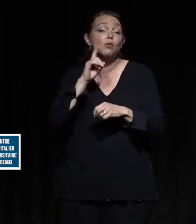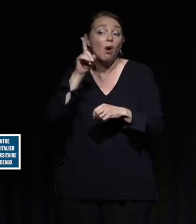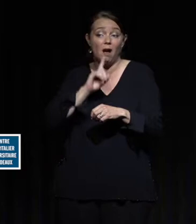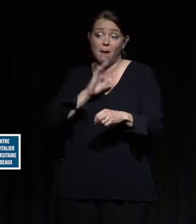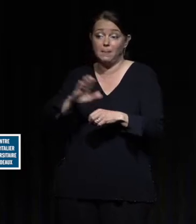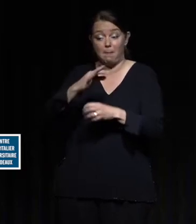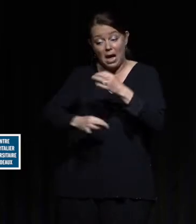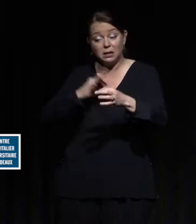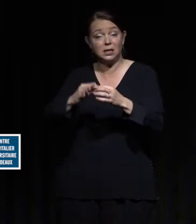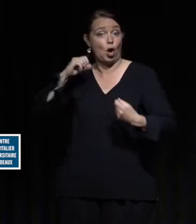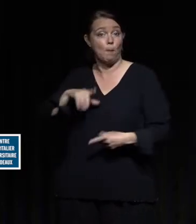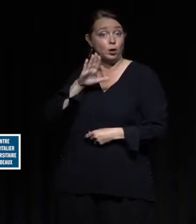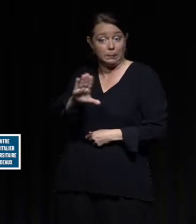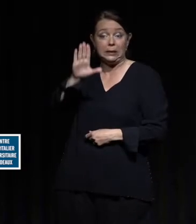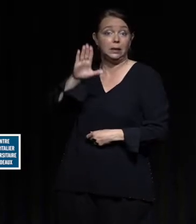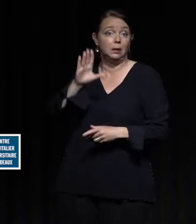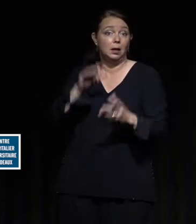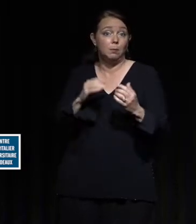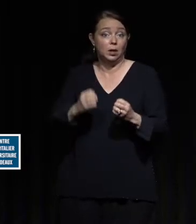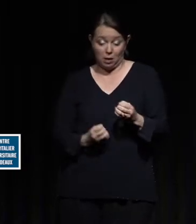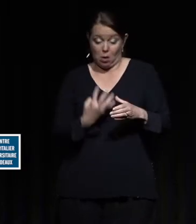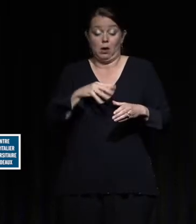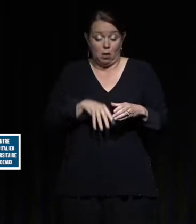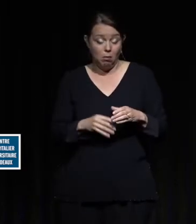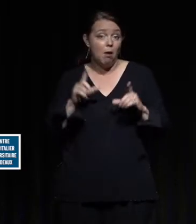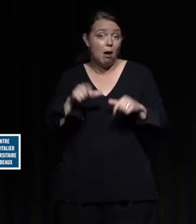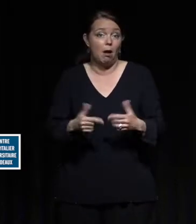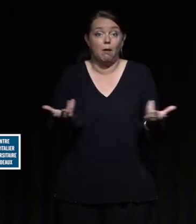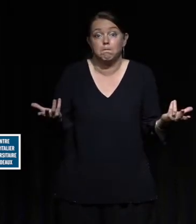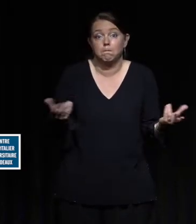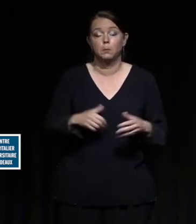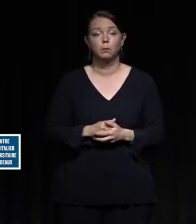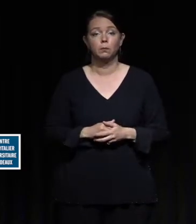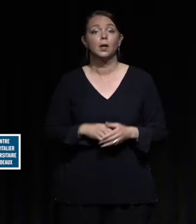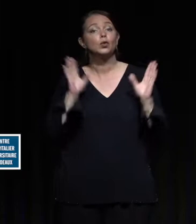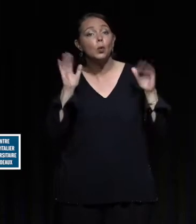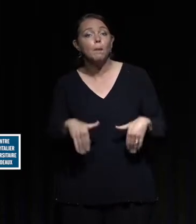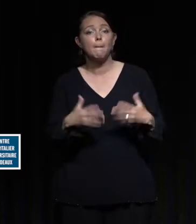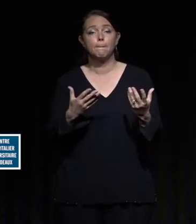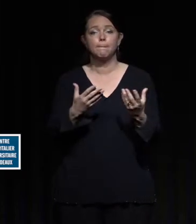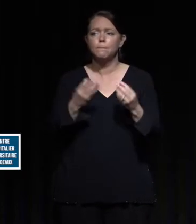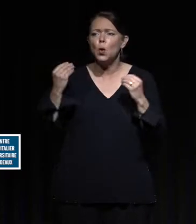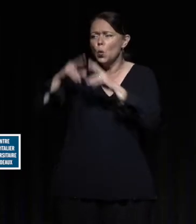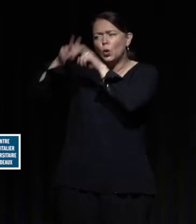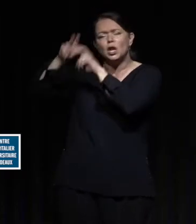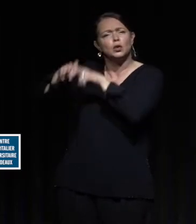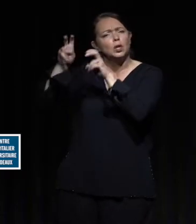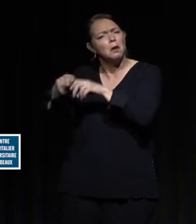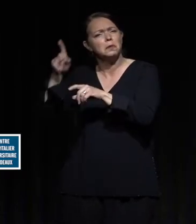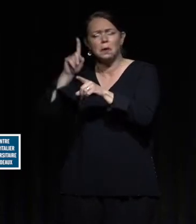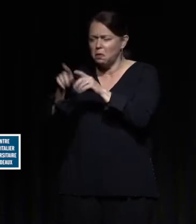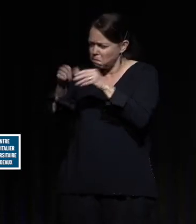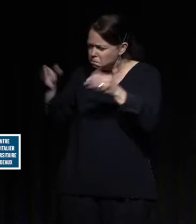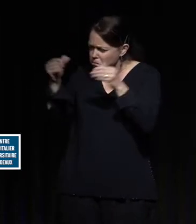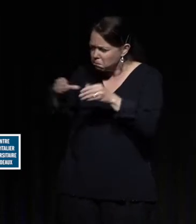cycle hormonal et probablement ce reflux. Donc, malgré de nombreux travaux dans la littérature, on n'a pas vraiment